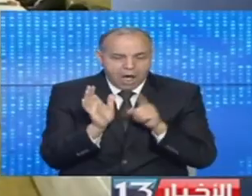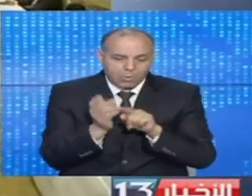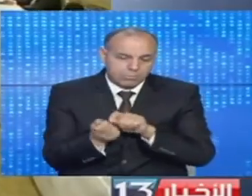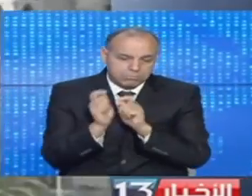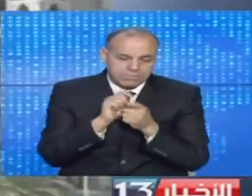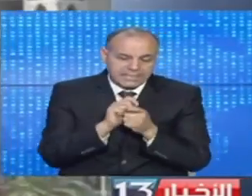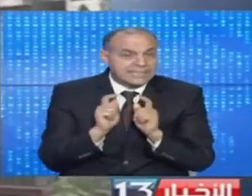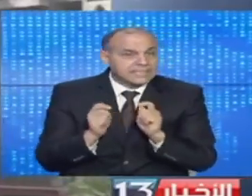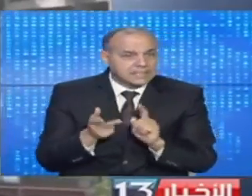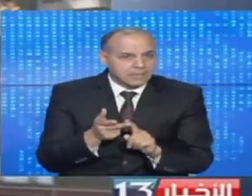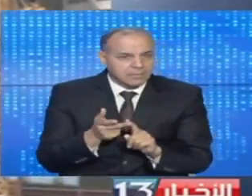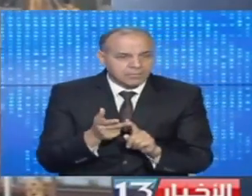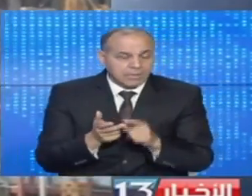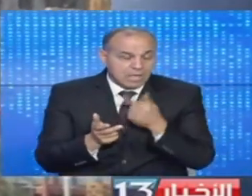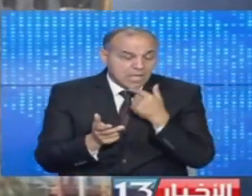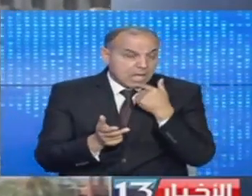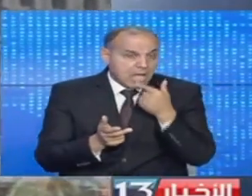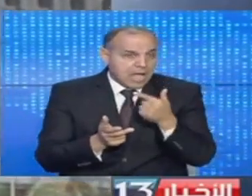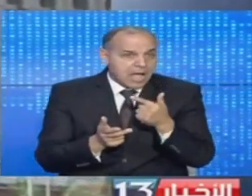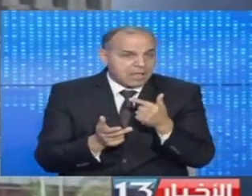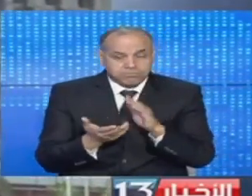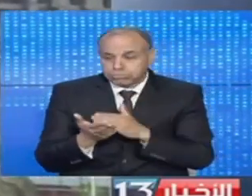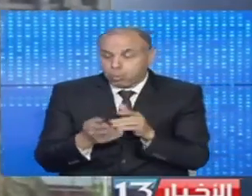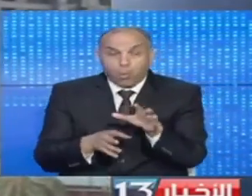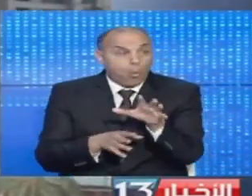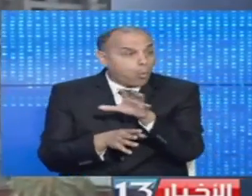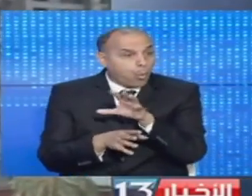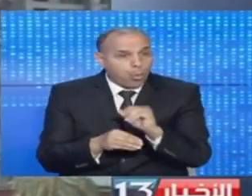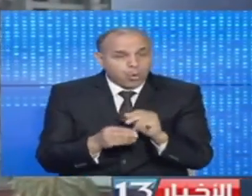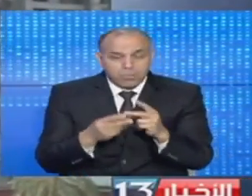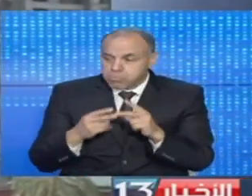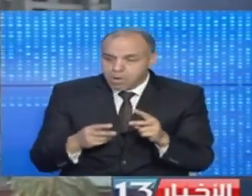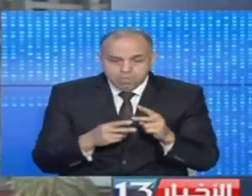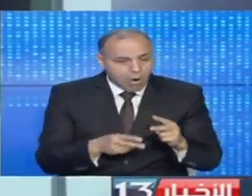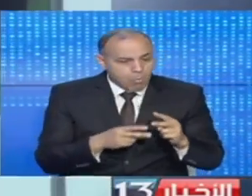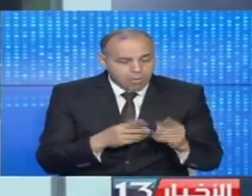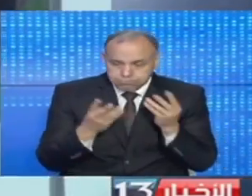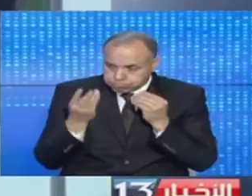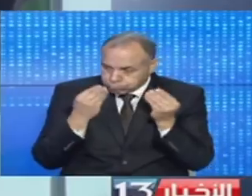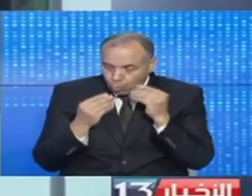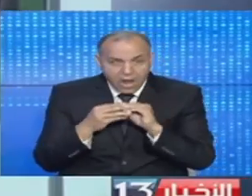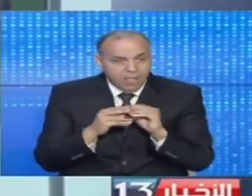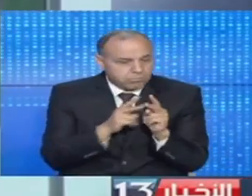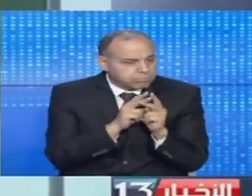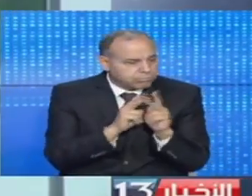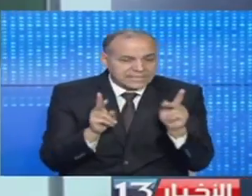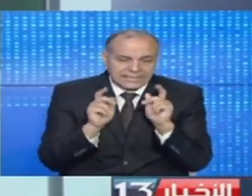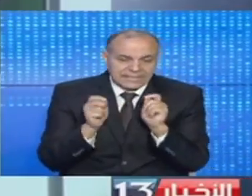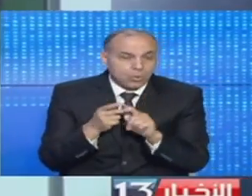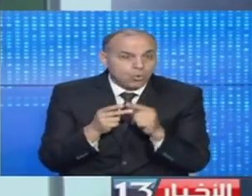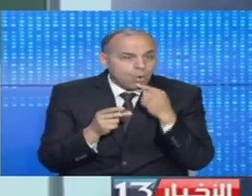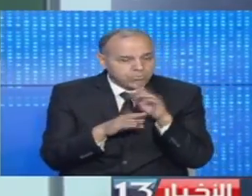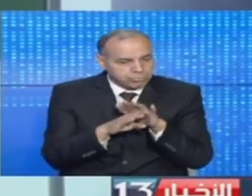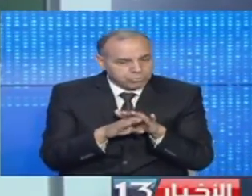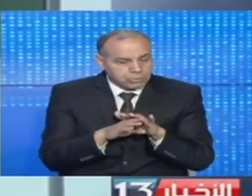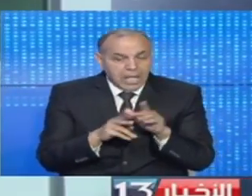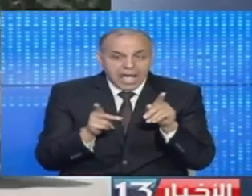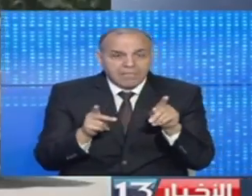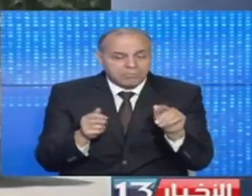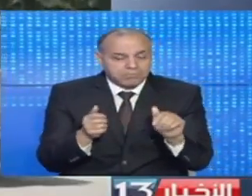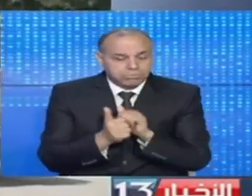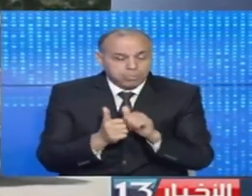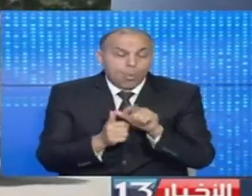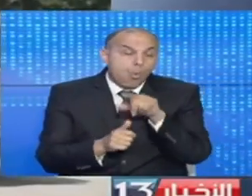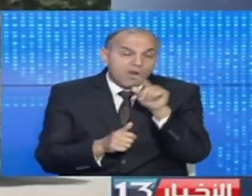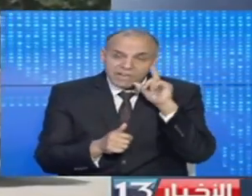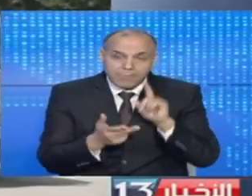السياسيه وعلى امل ترجمه كل هذه التوافقات والتفاهمات الى اتفاق سياسي وامني وتكريس المصالحه